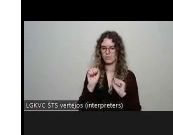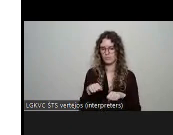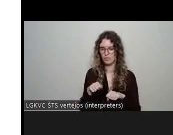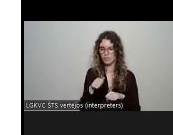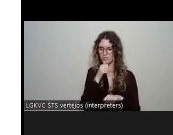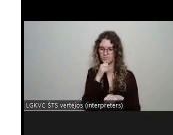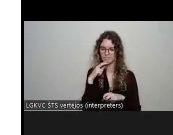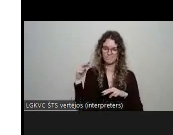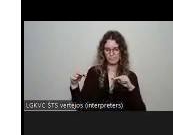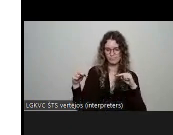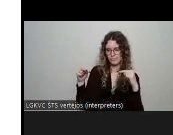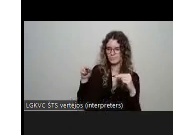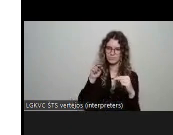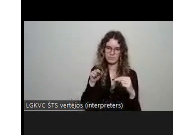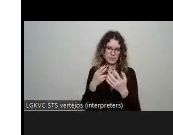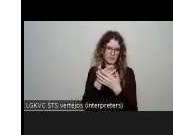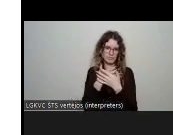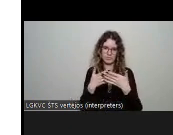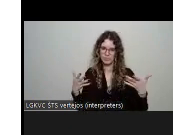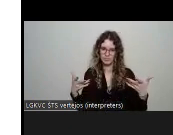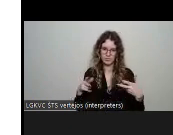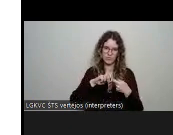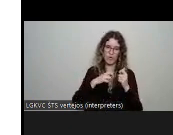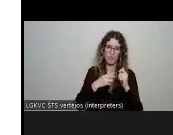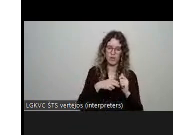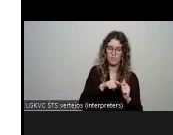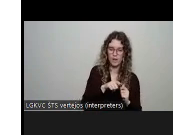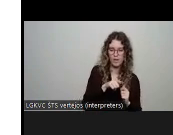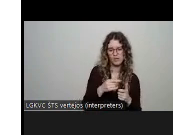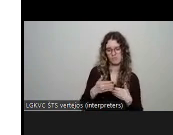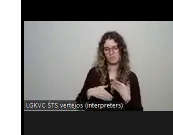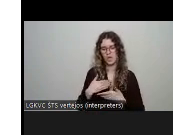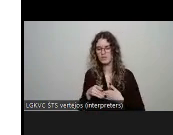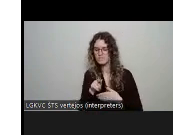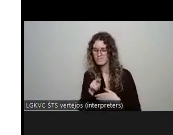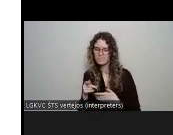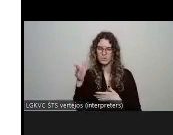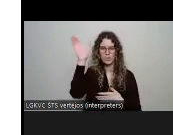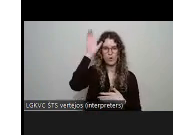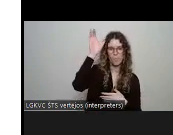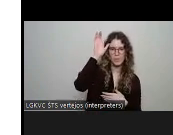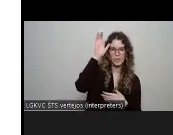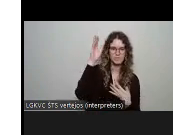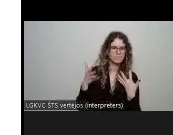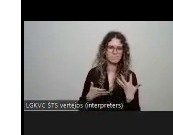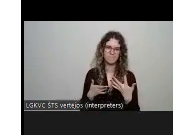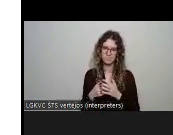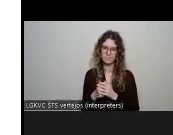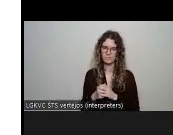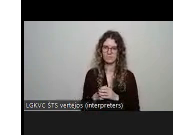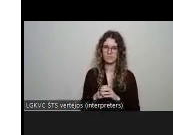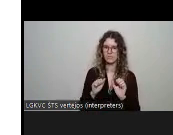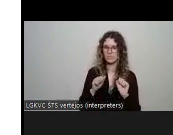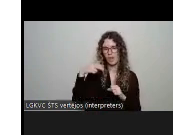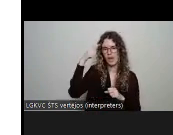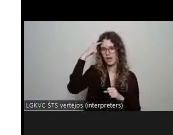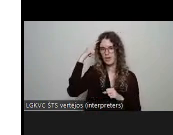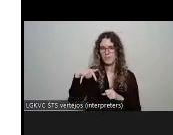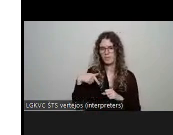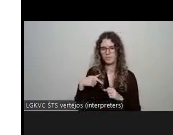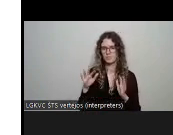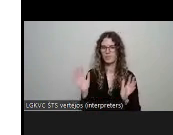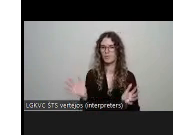taško, metodologinio požiūrio, kompetencijos ar panašiai, ar kažkokių gebėjimų ugdymo prasme.